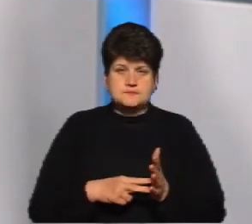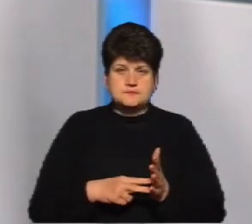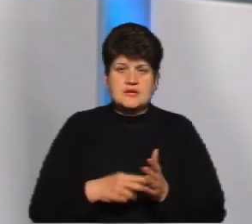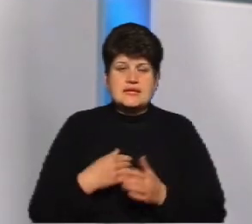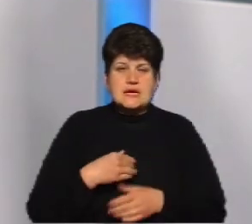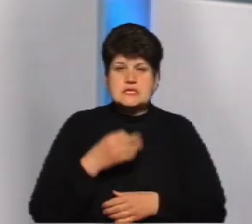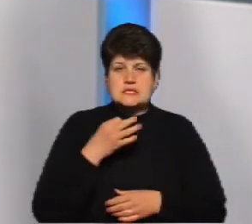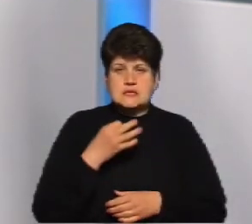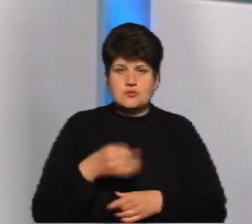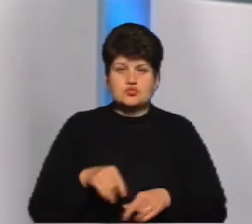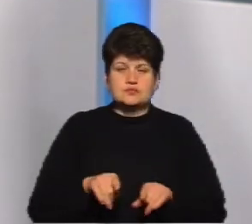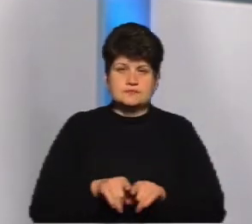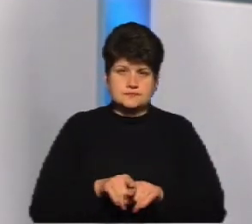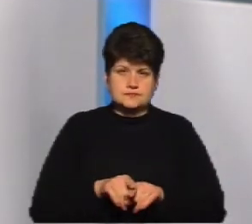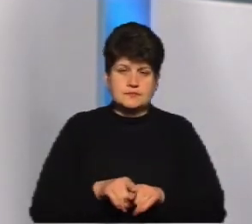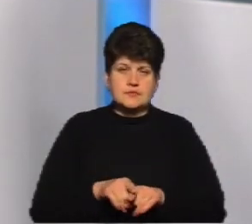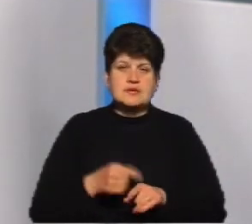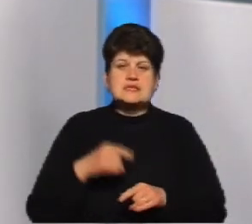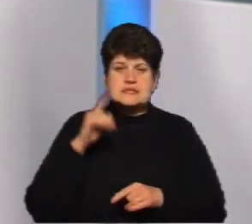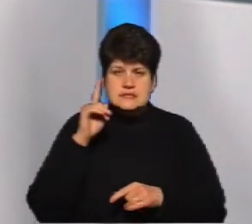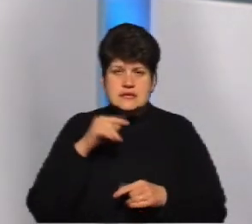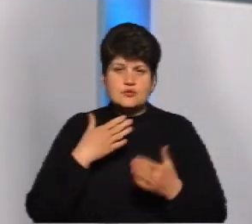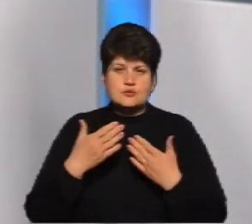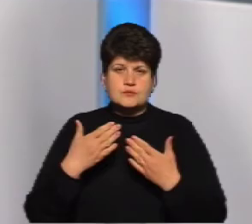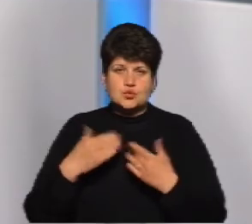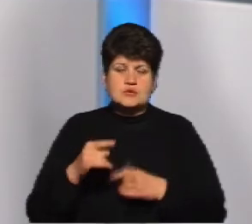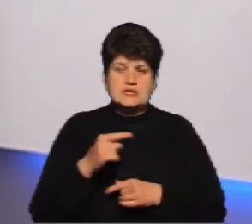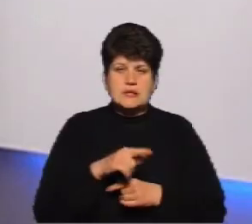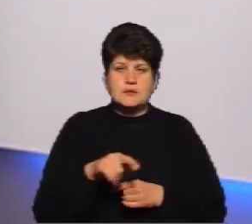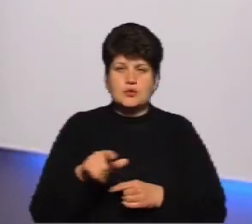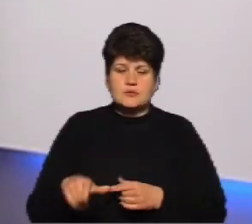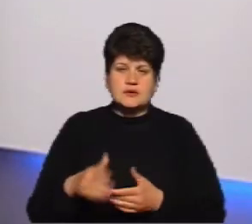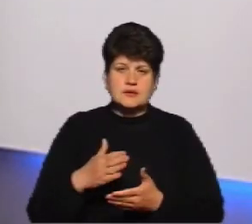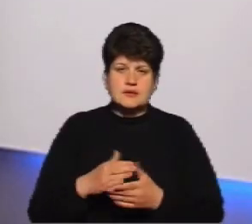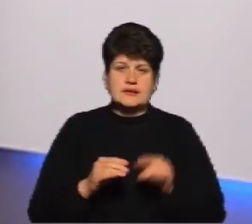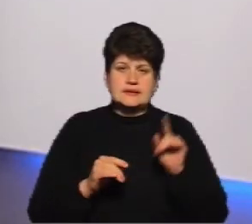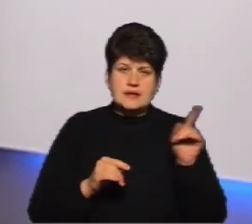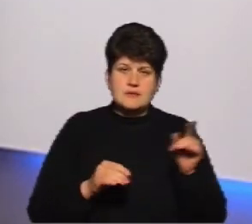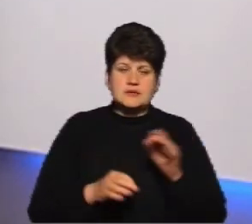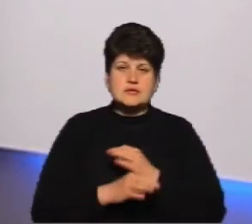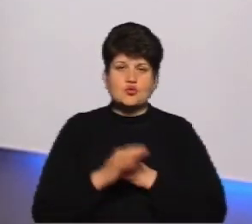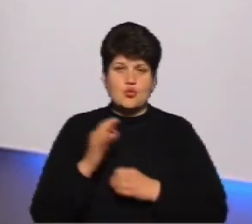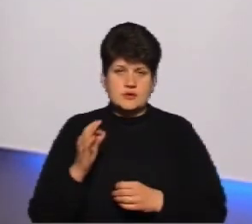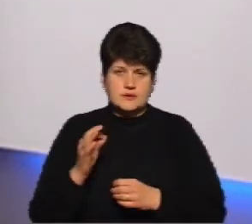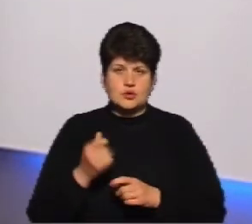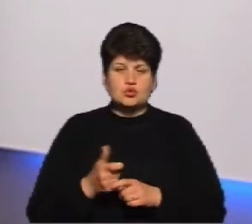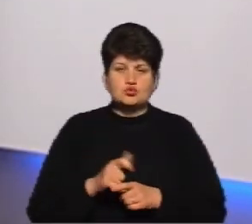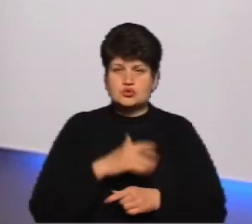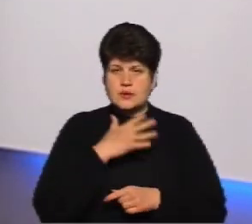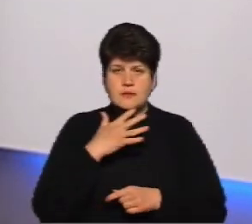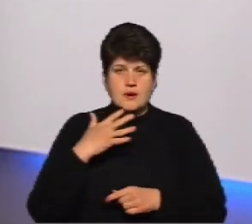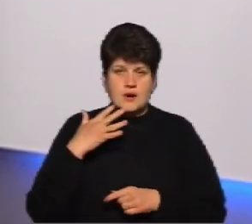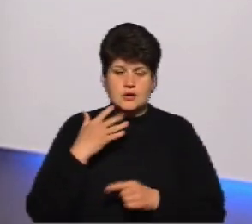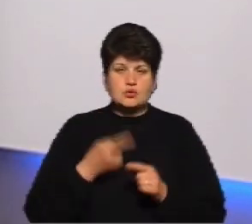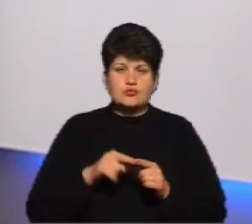так, знаю і спілкуюся з тими людьми, які знаходяться там на Сході. Дуже багато в цьому